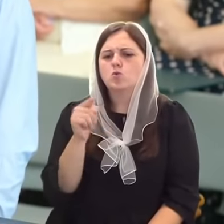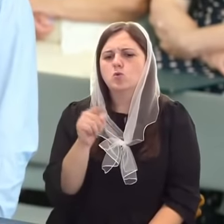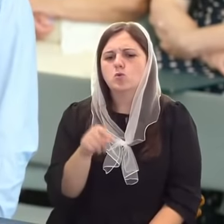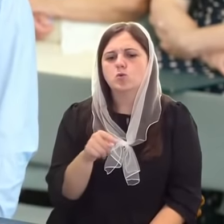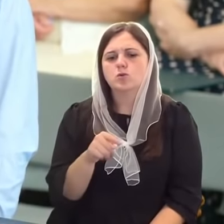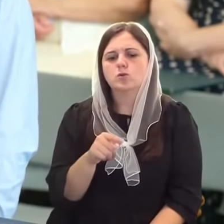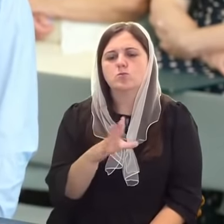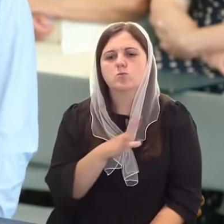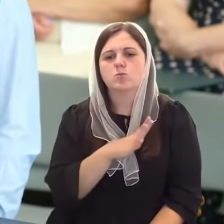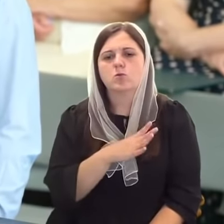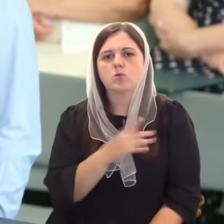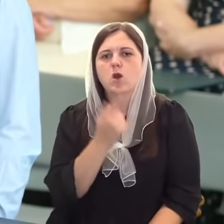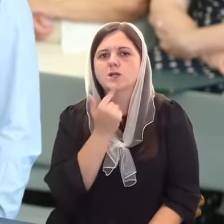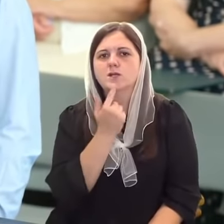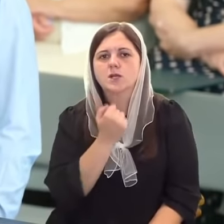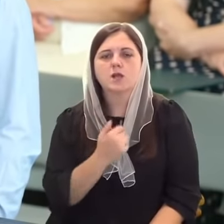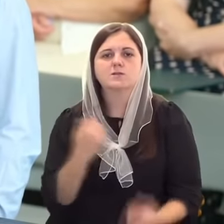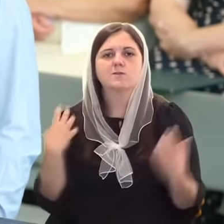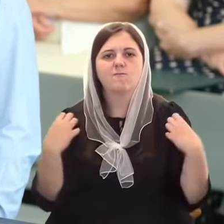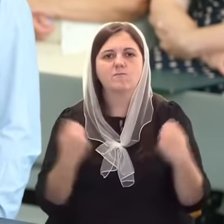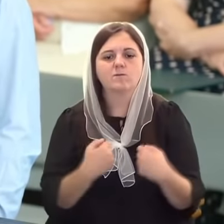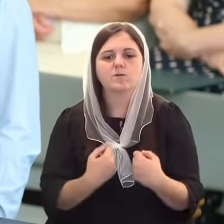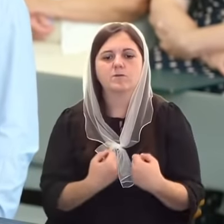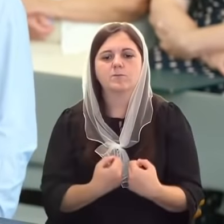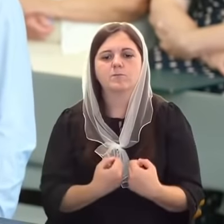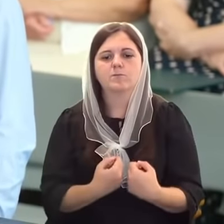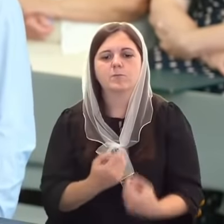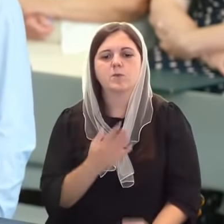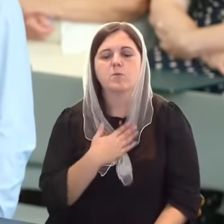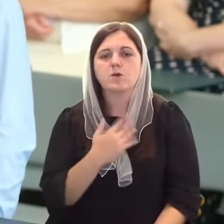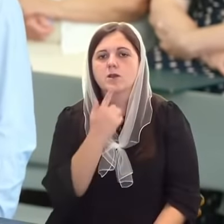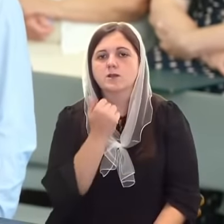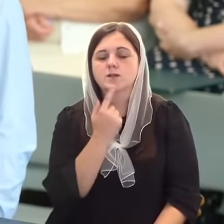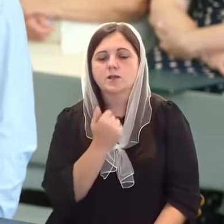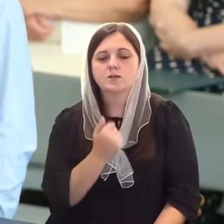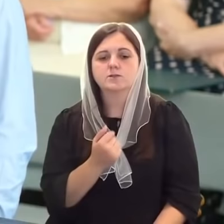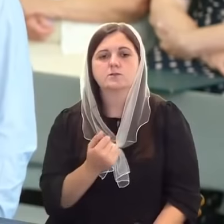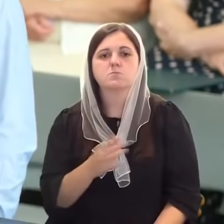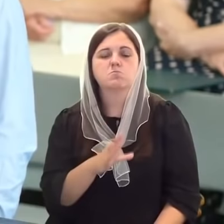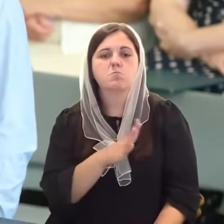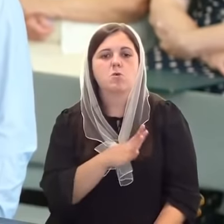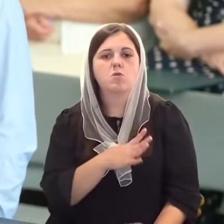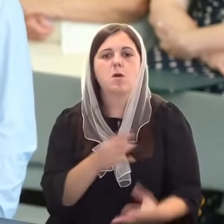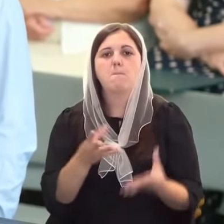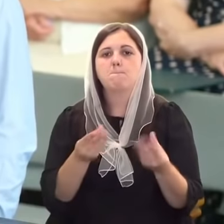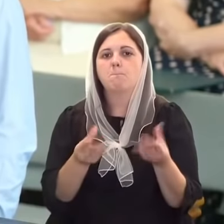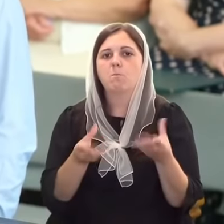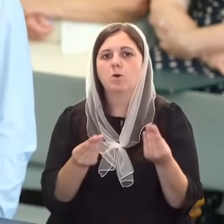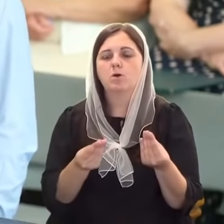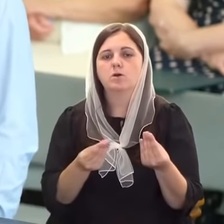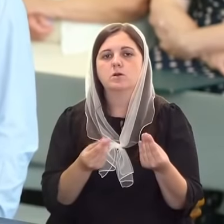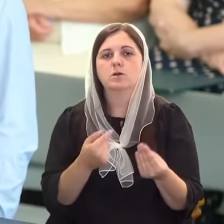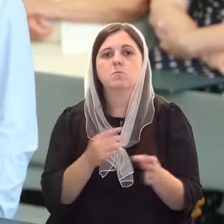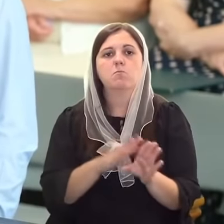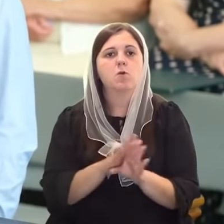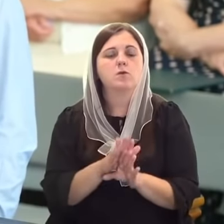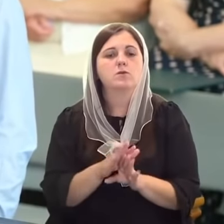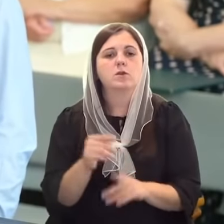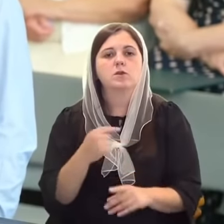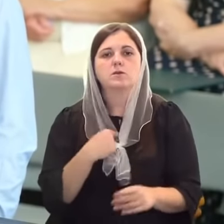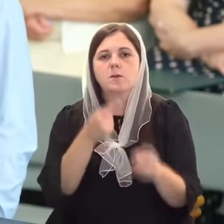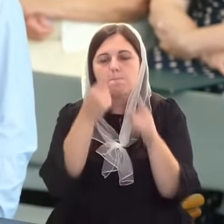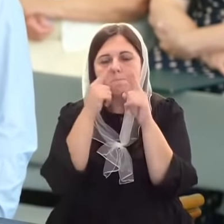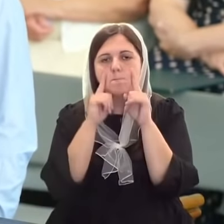красной футболке на ночной молитве. Моя красная футболка была вся мокрая. Я рыдал